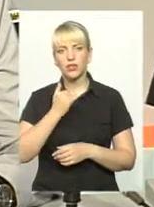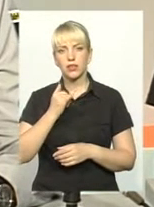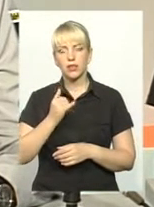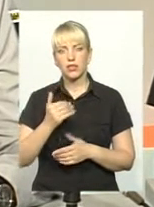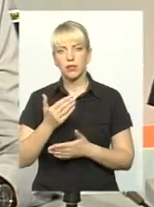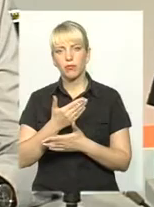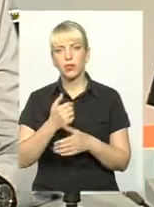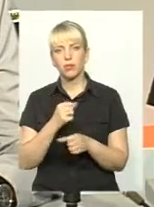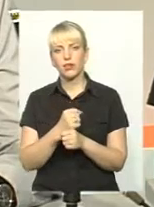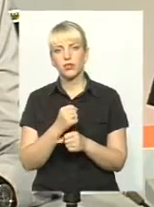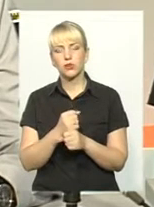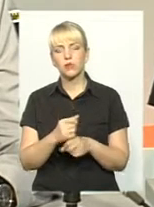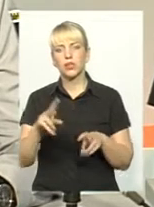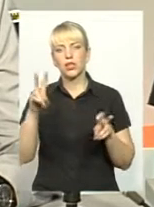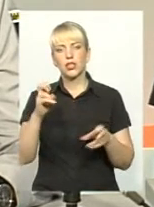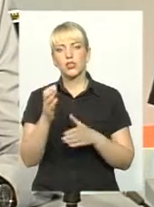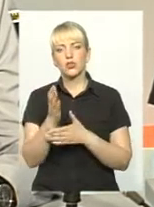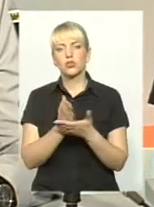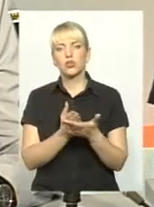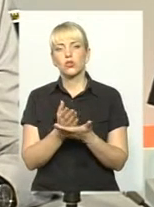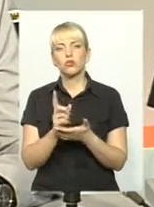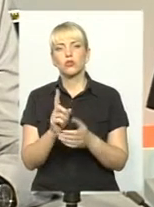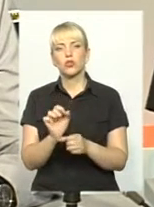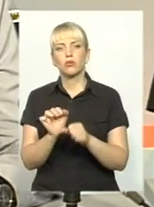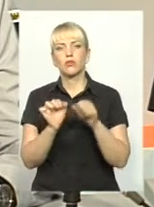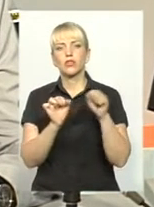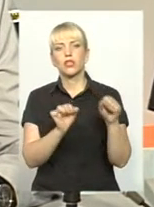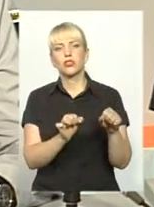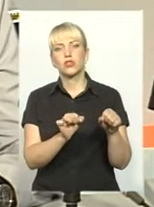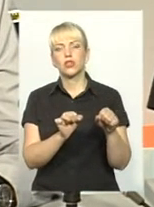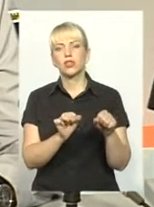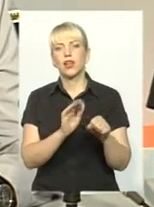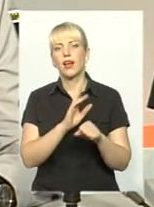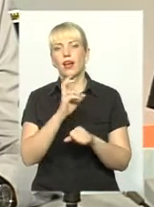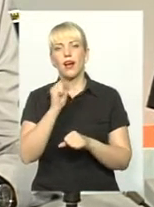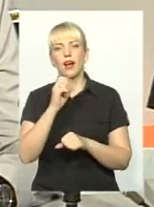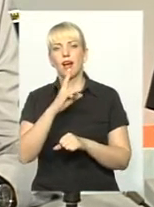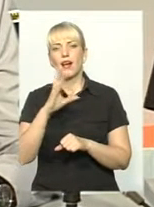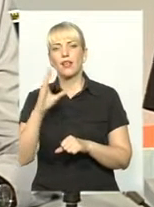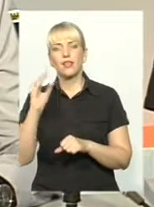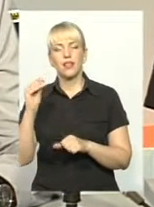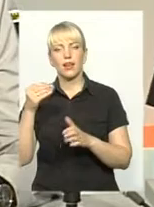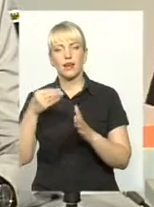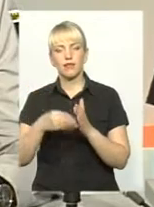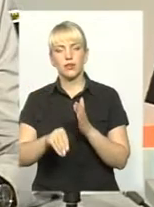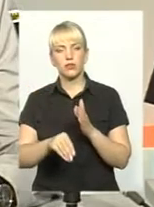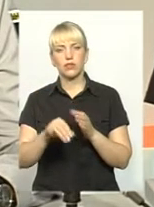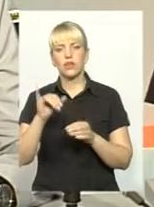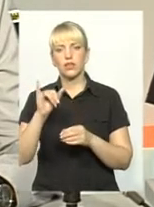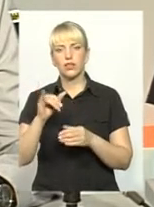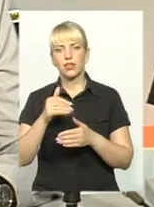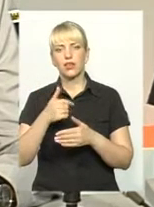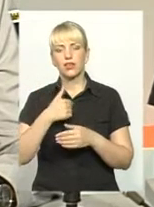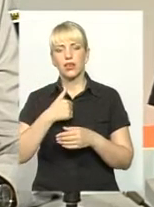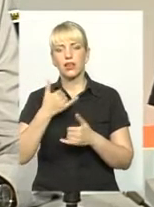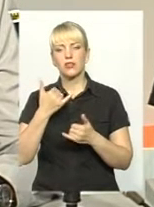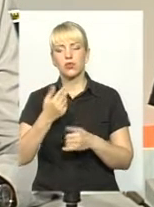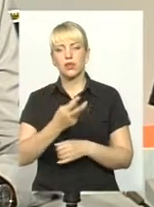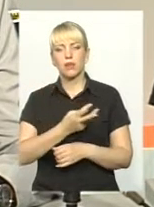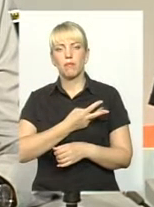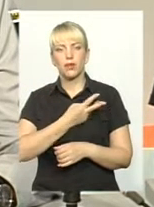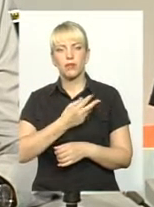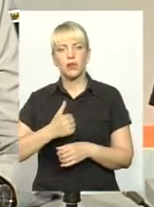під девізом «Служимо, щоб захищати, а не кришувати і пресувати». І я пишаюся сьогодні тим, що